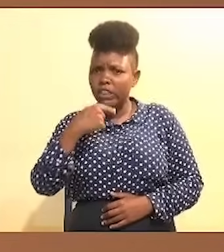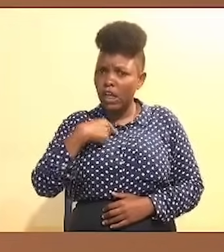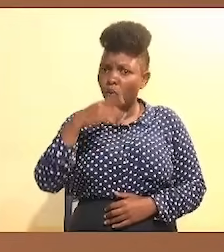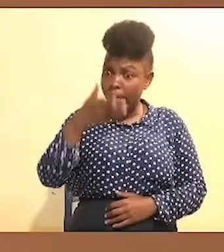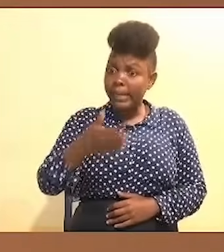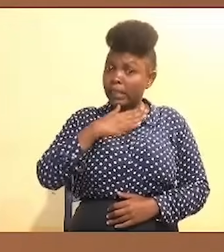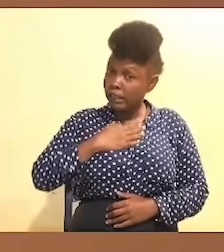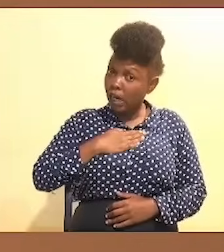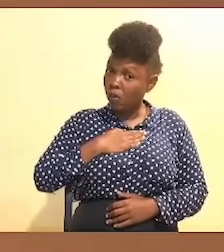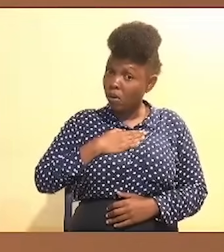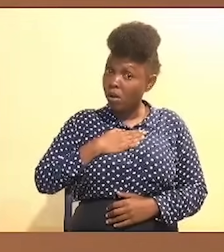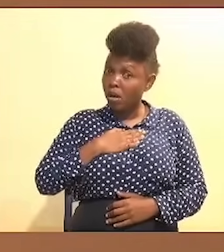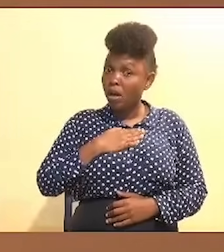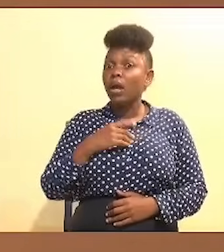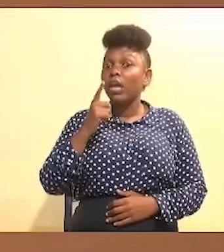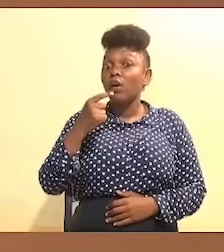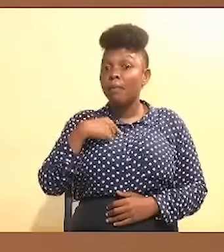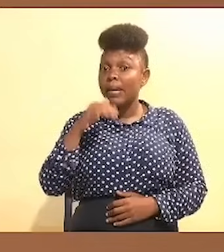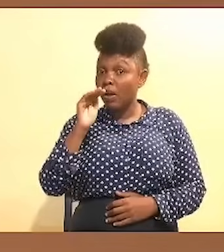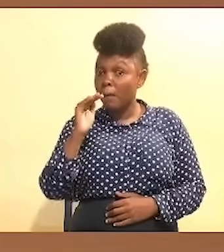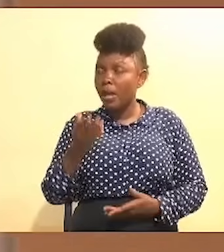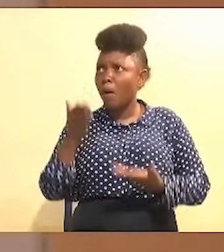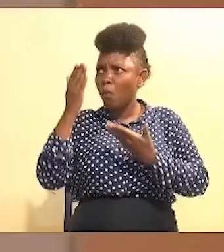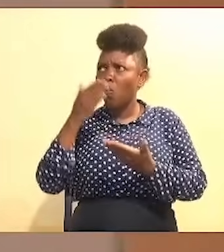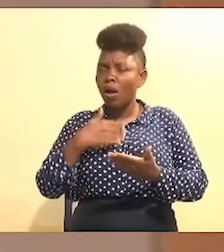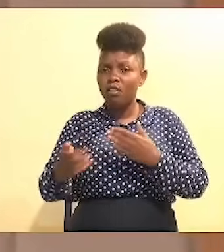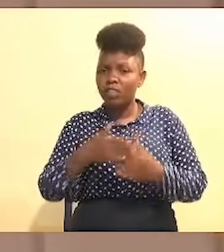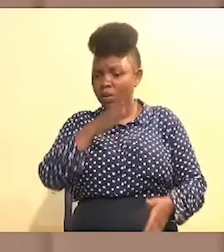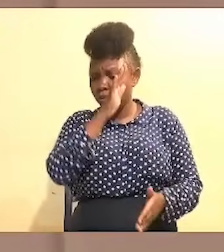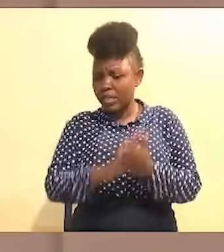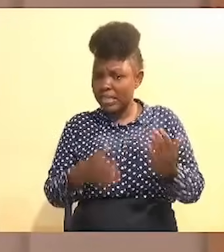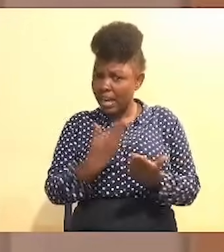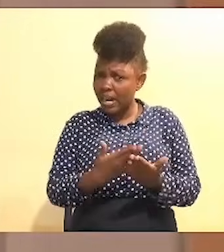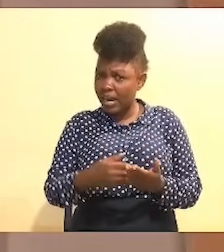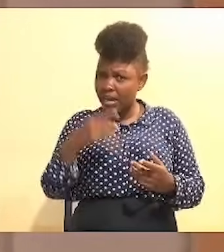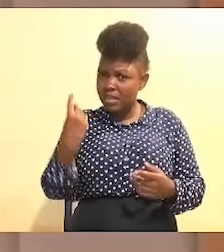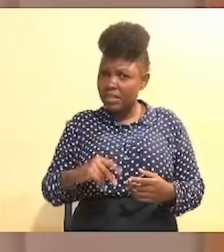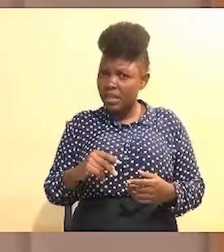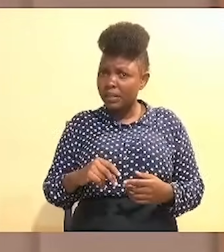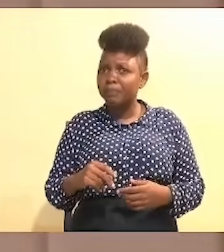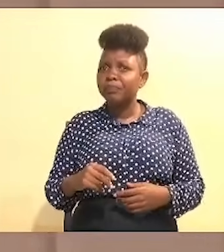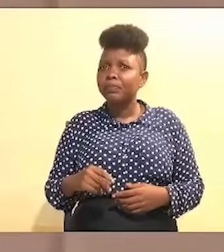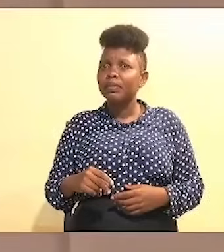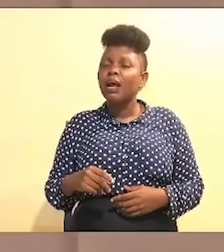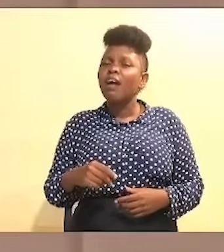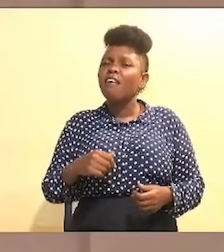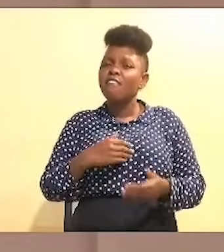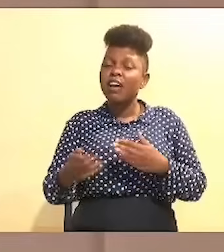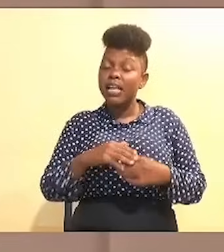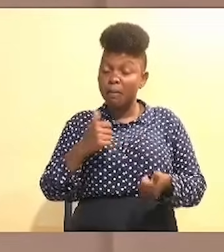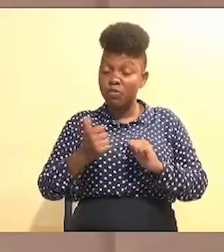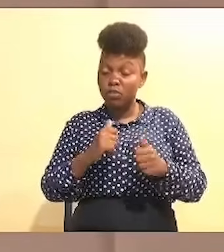ni changu, hiyo mimi nawaambia Mungu afanye muujiza haraka sana. Lakini ili ubinafsi uondoke, fanya mazoezi kuondoa